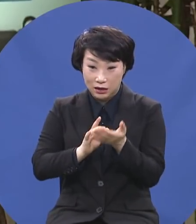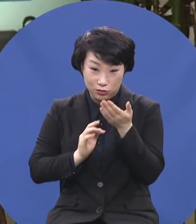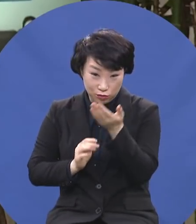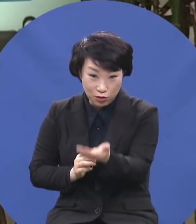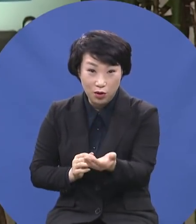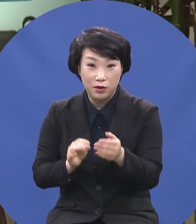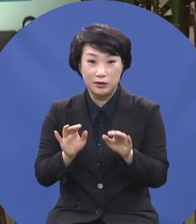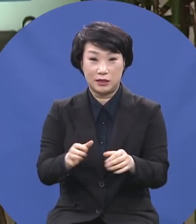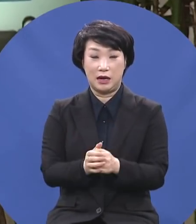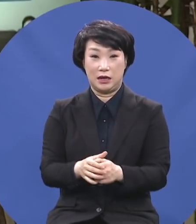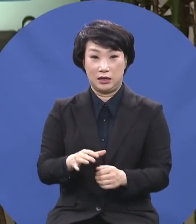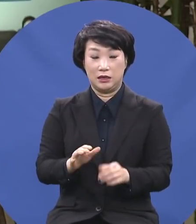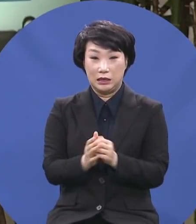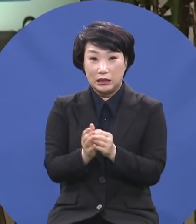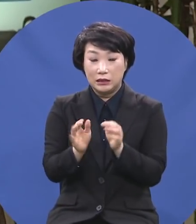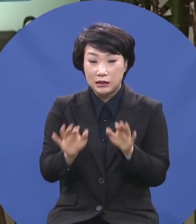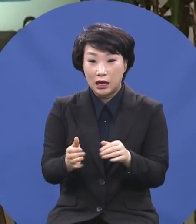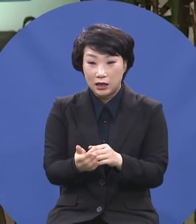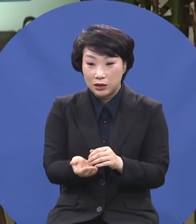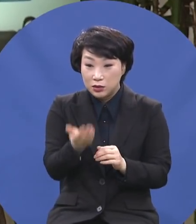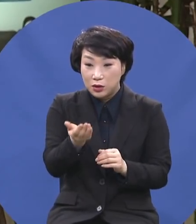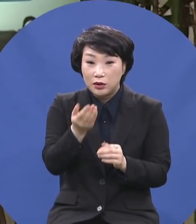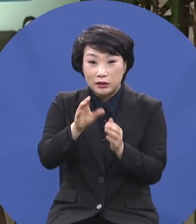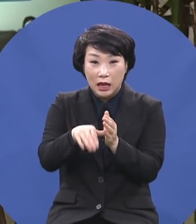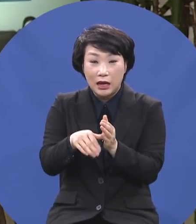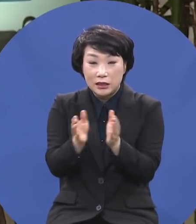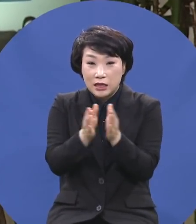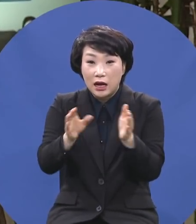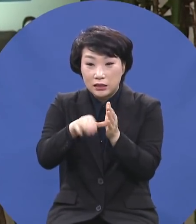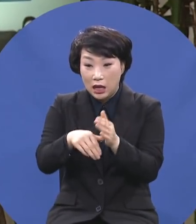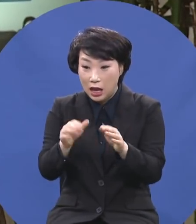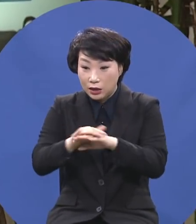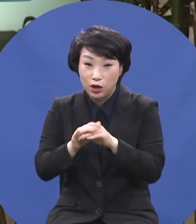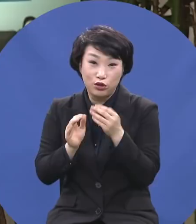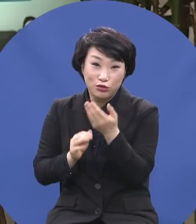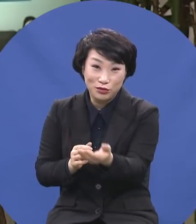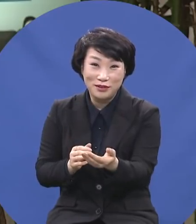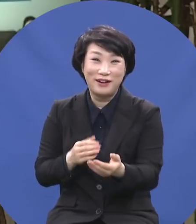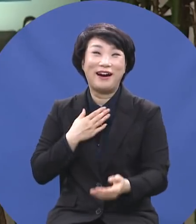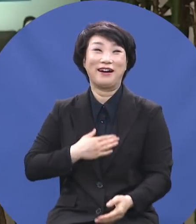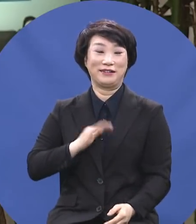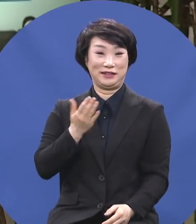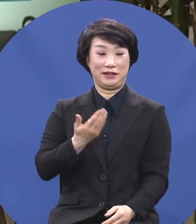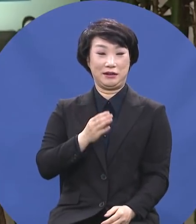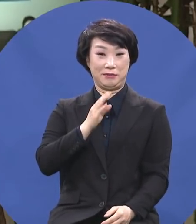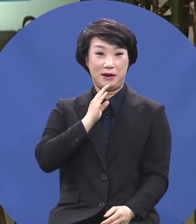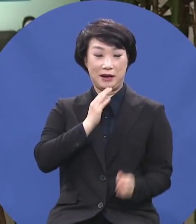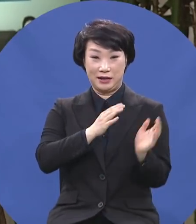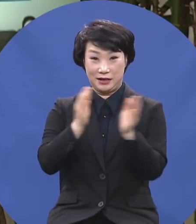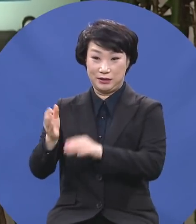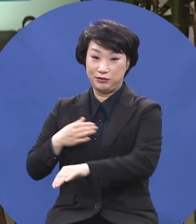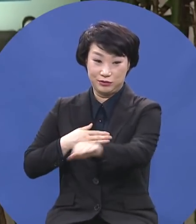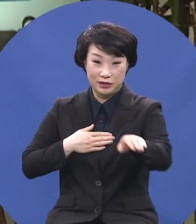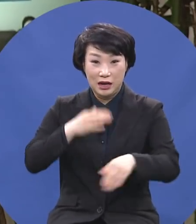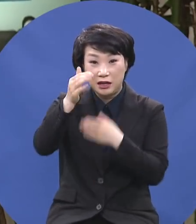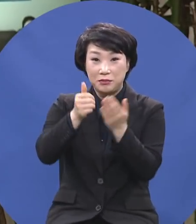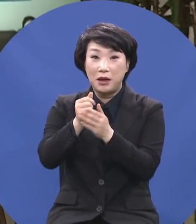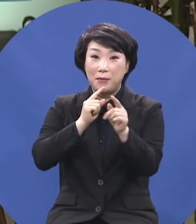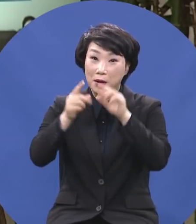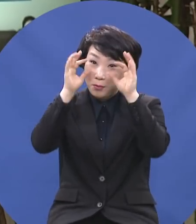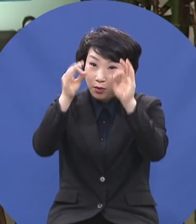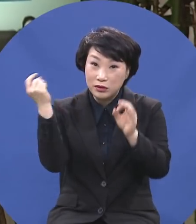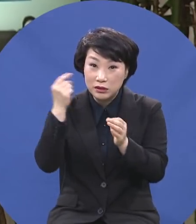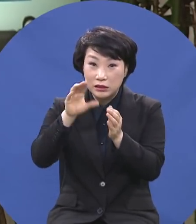그래서 초기에 해결하는 그런 것들을 가만히 보게 되죠. 그래서 하나님 말씀을 들을 때